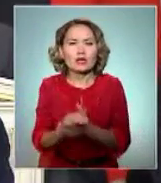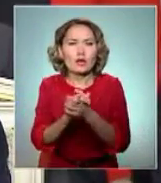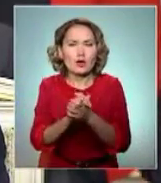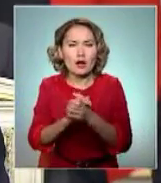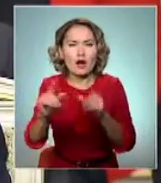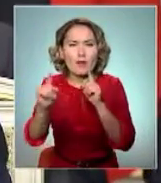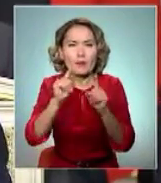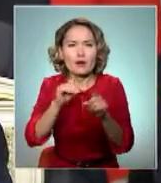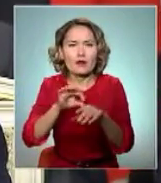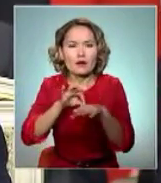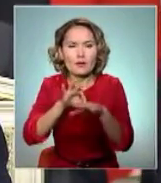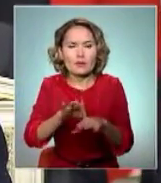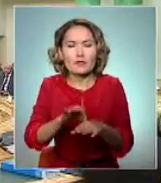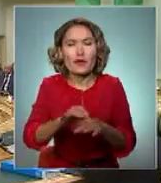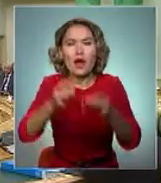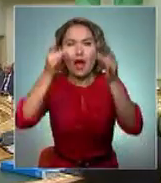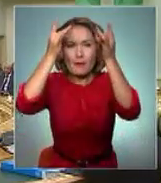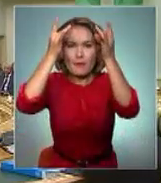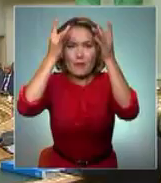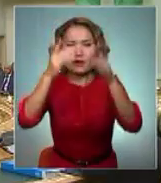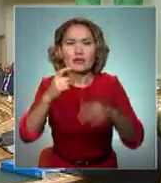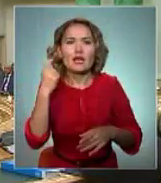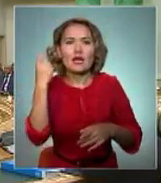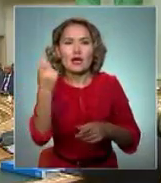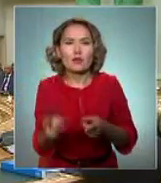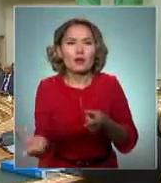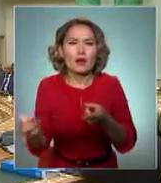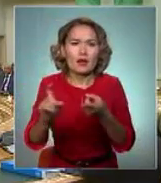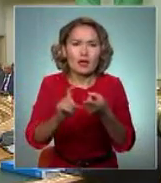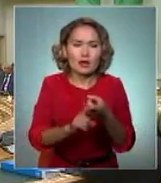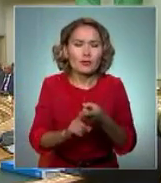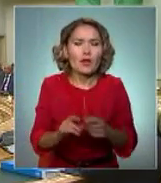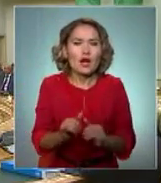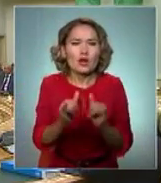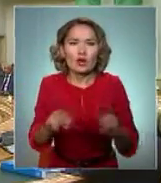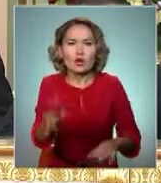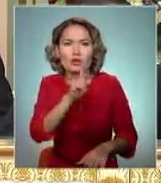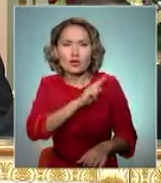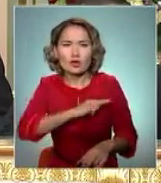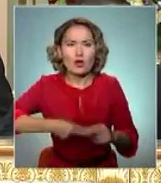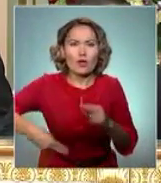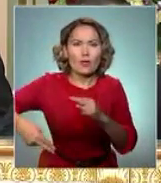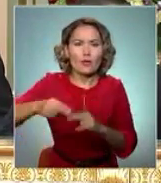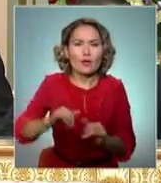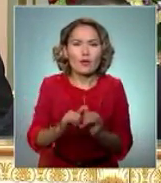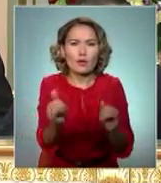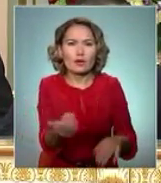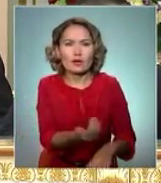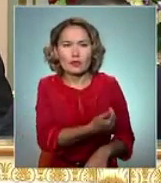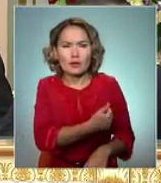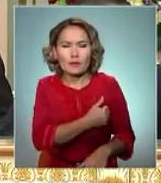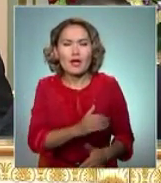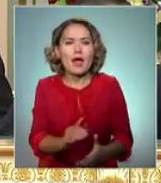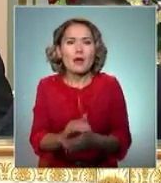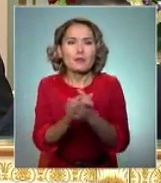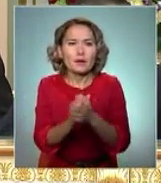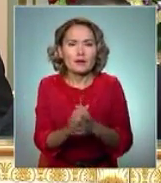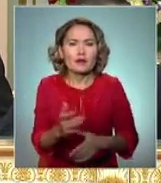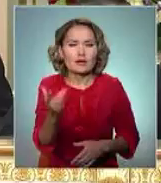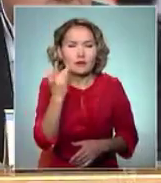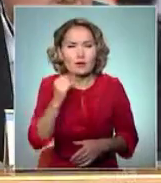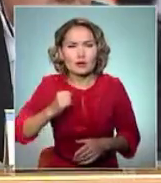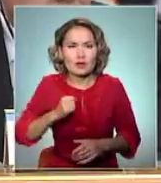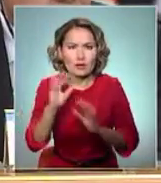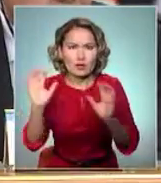тек мәдени қатынастарды жандандыруға ғана емес, экономикалық алыс-беріс үлесін арттыруға ықпал алдасып, өзге